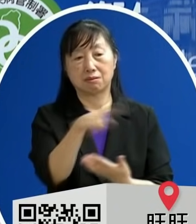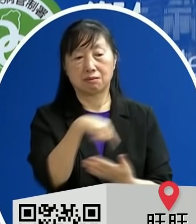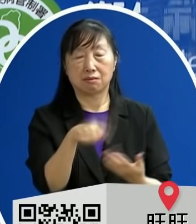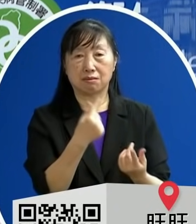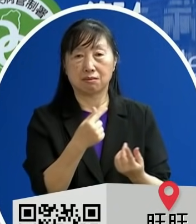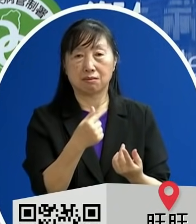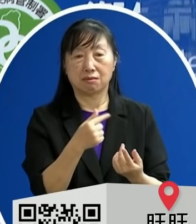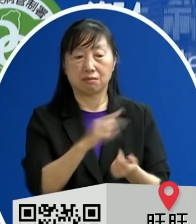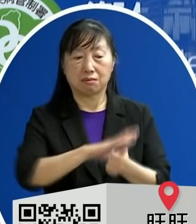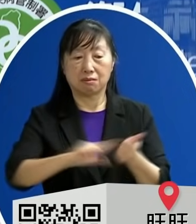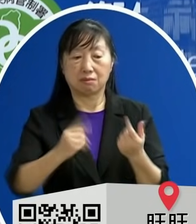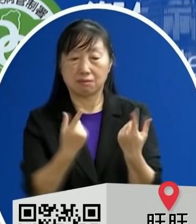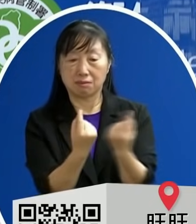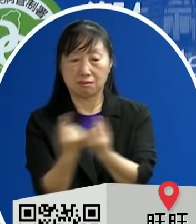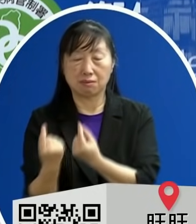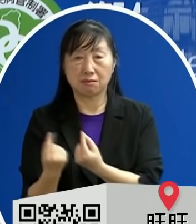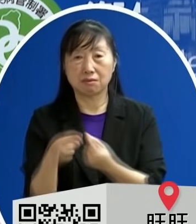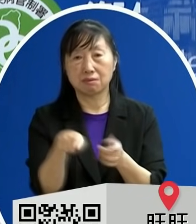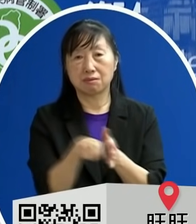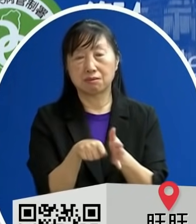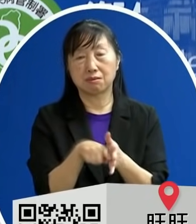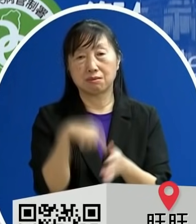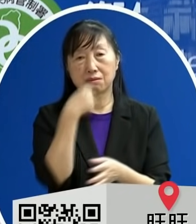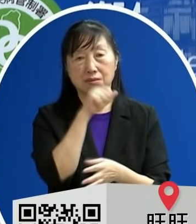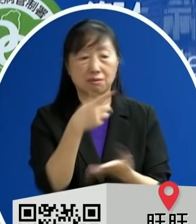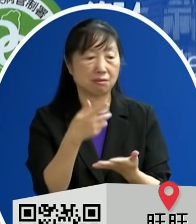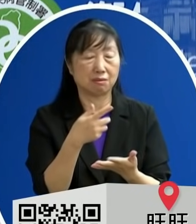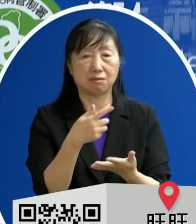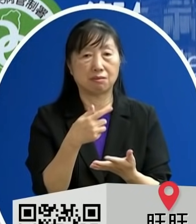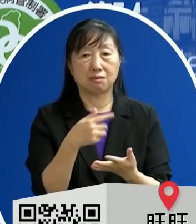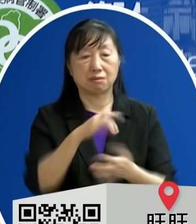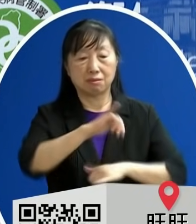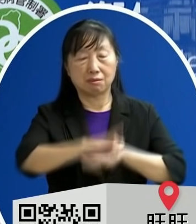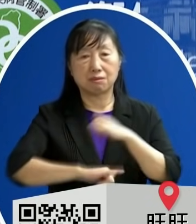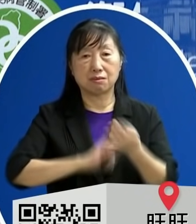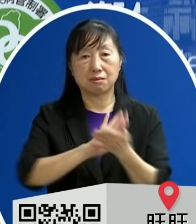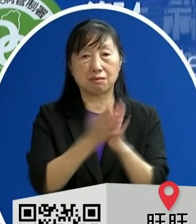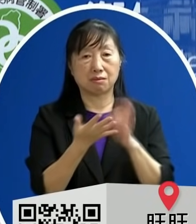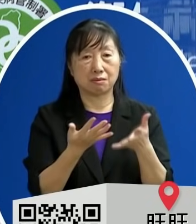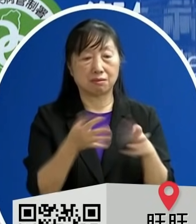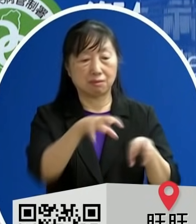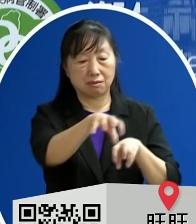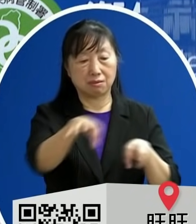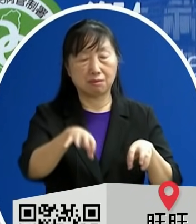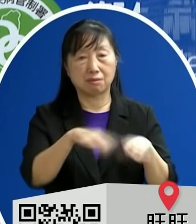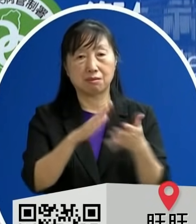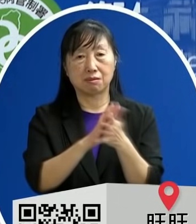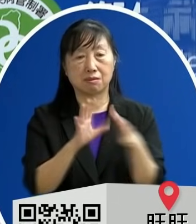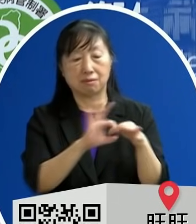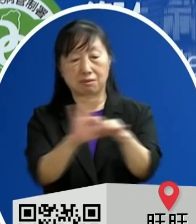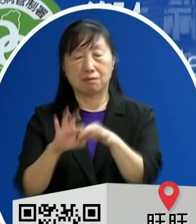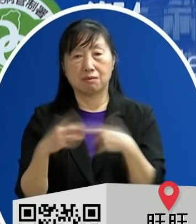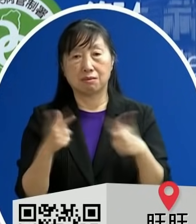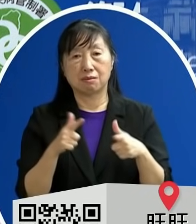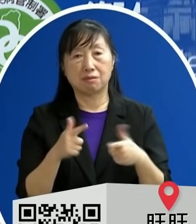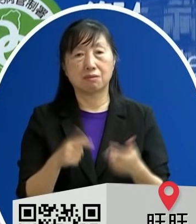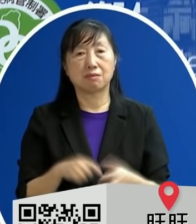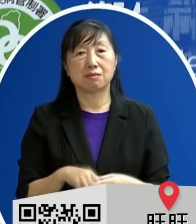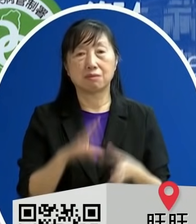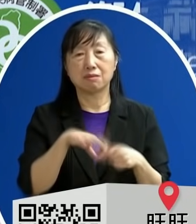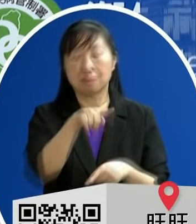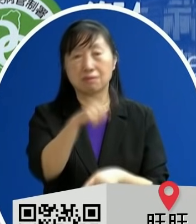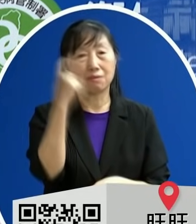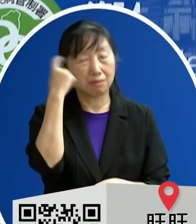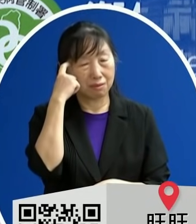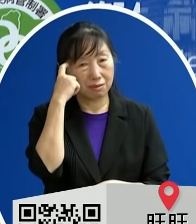区隔的话，那整体这个台湾的这样的一致的生活圈都会遭受到破坏。那当然他讲的想